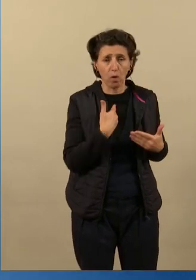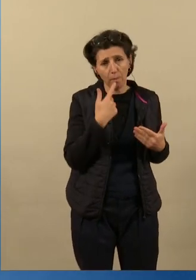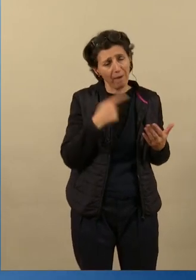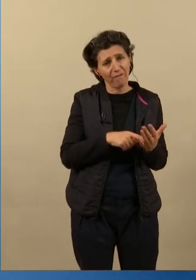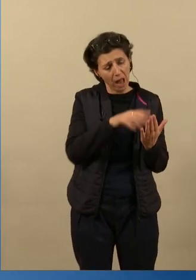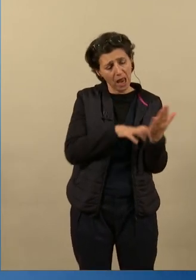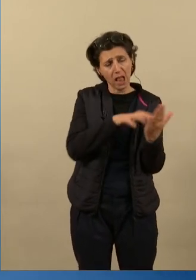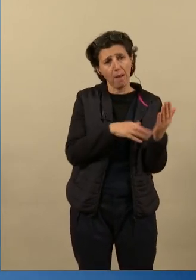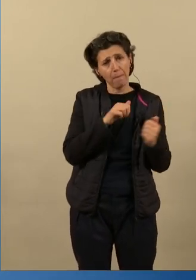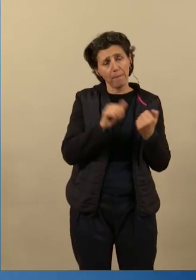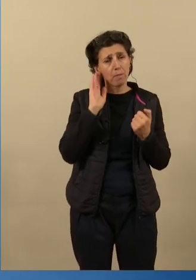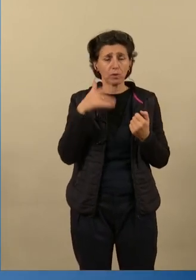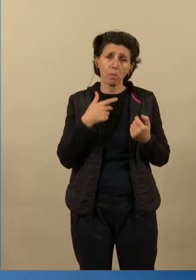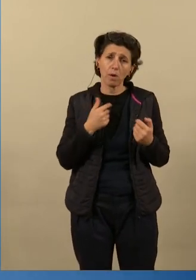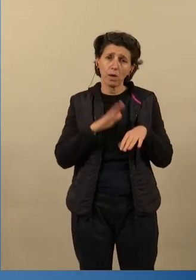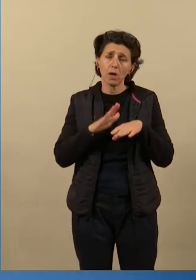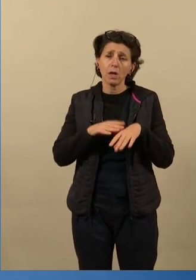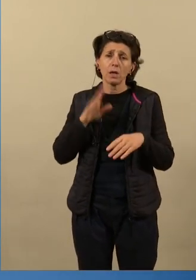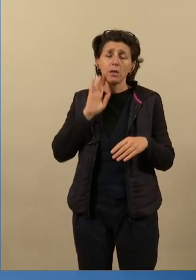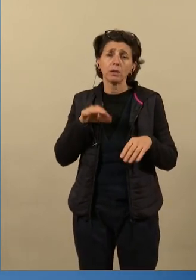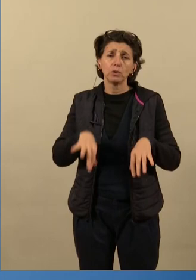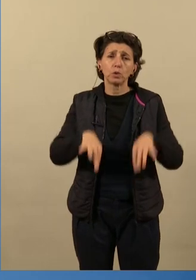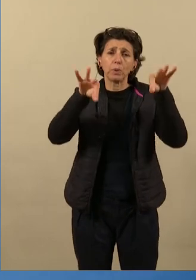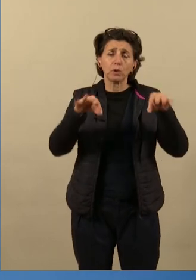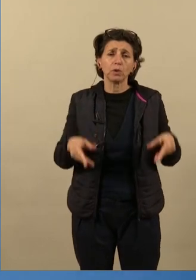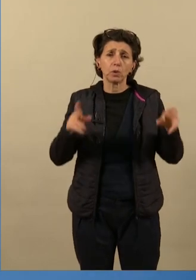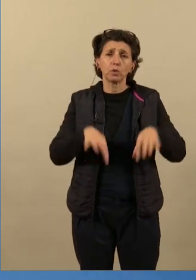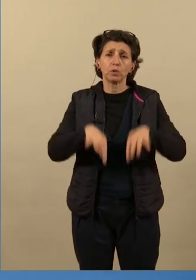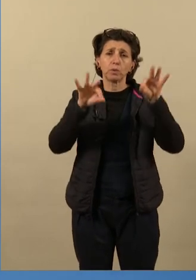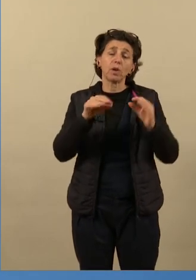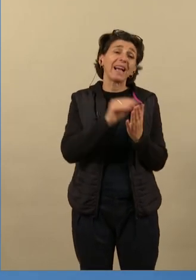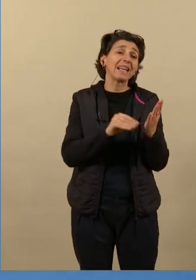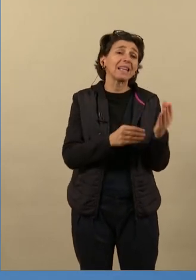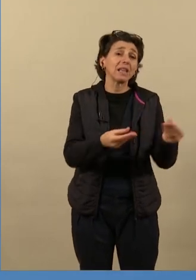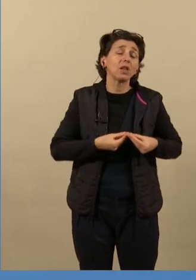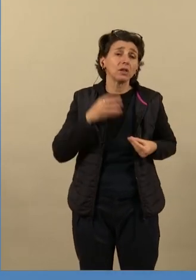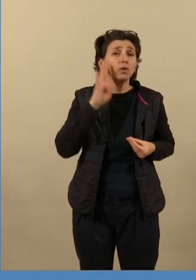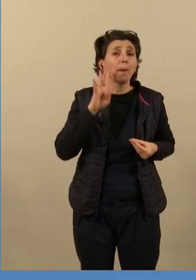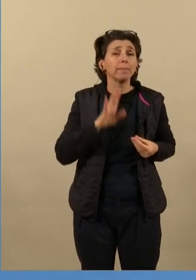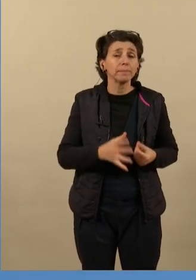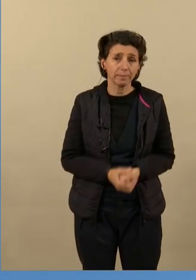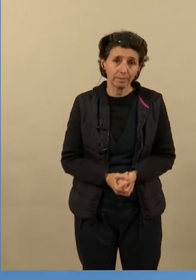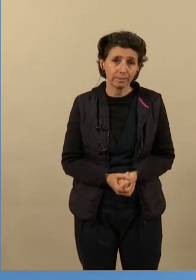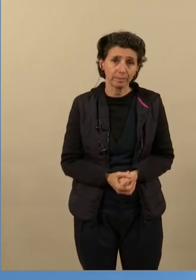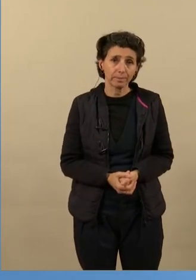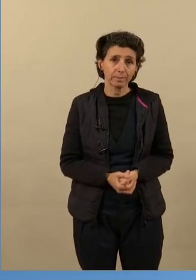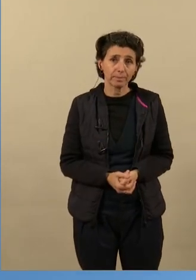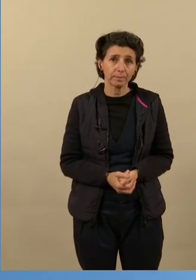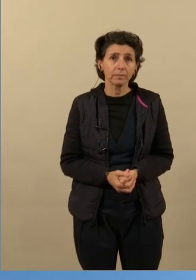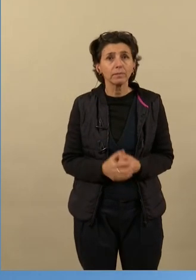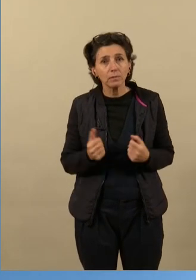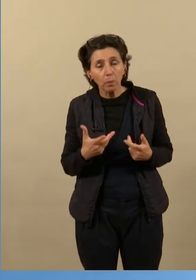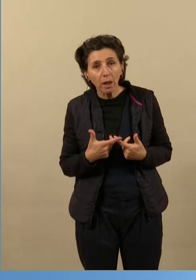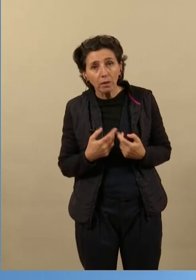laquelle nous sollicitons une suspension de séance avec l'écrit avec l'écrit si possible vous faut combien de temps